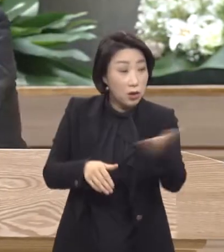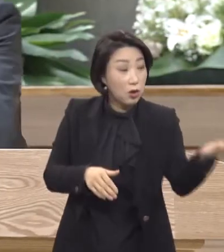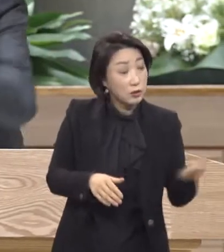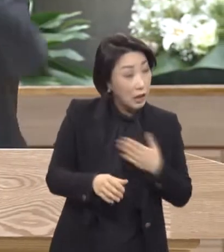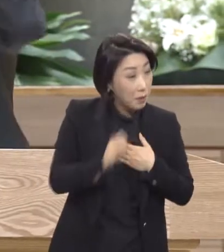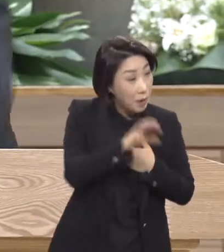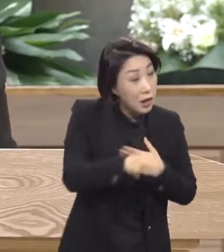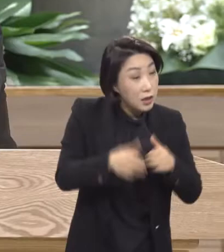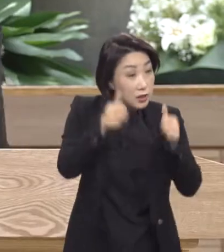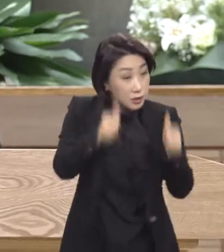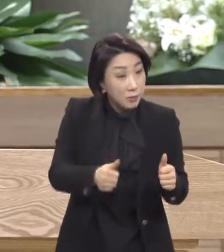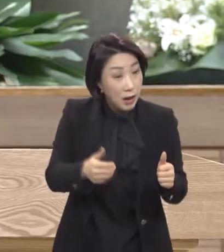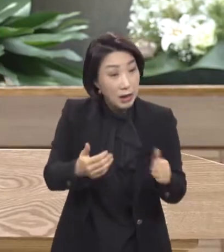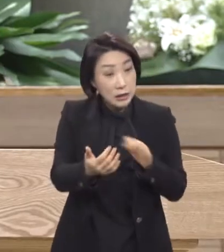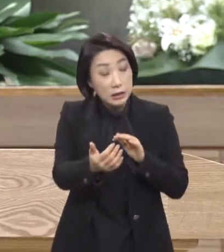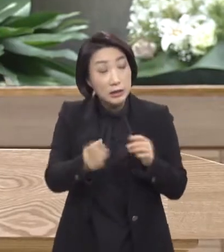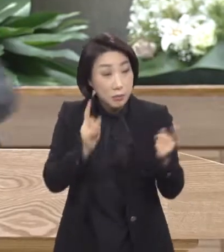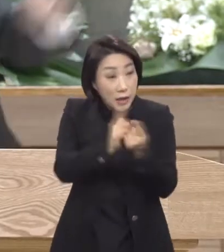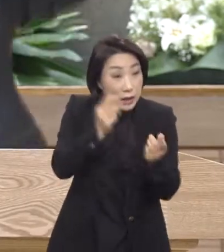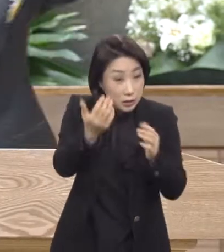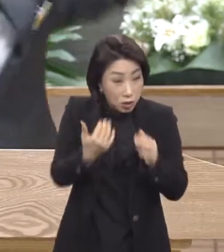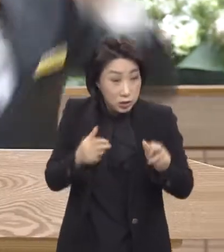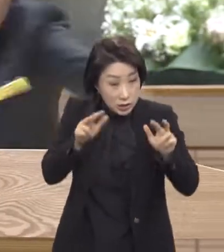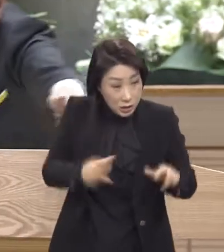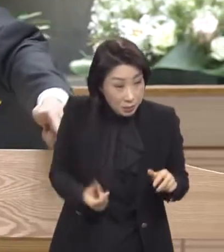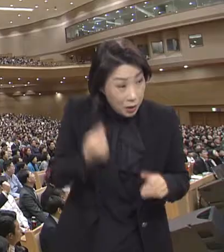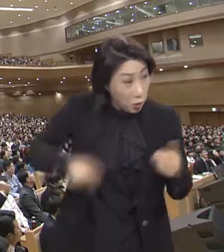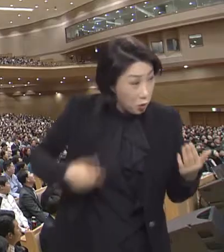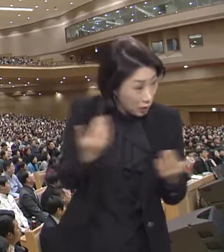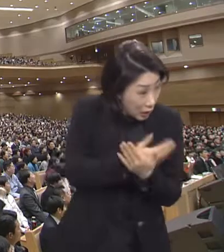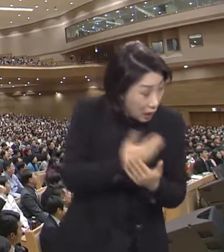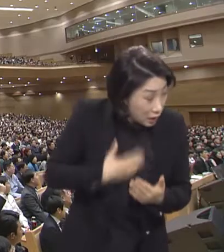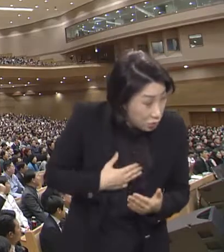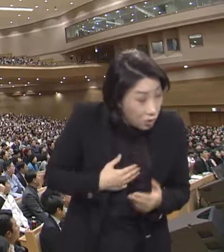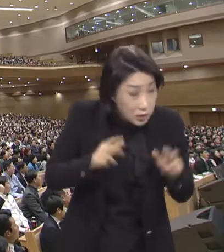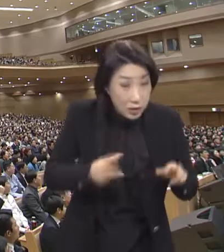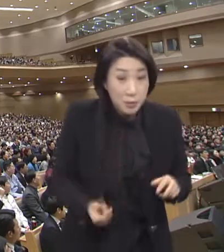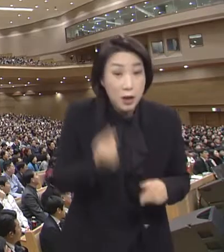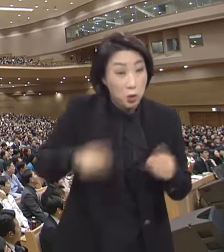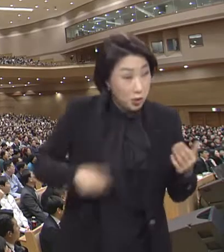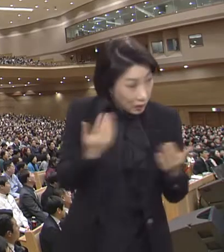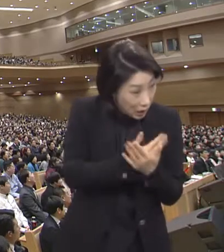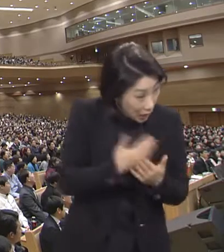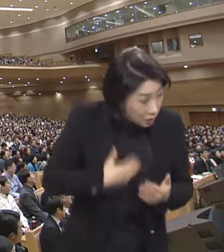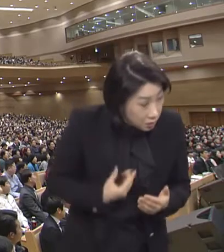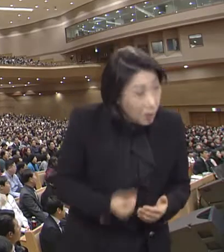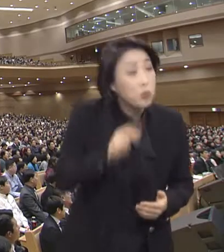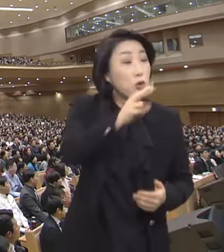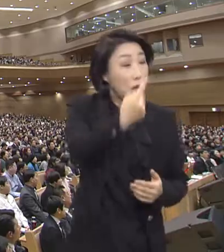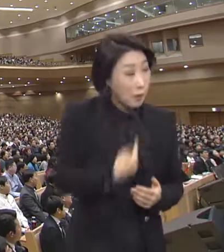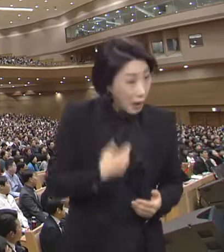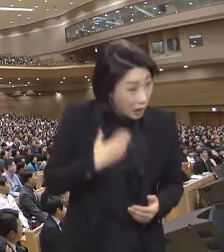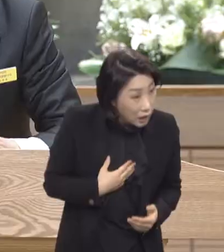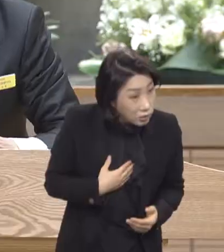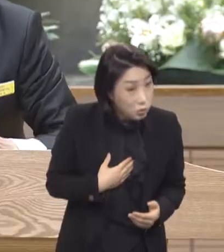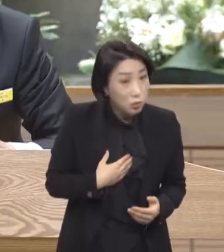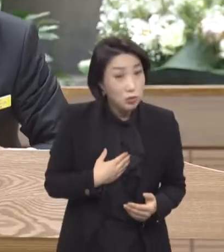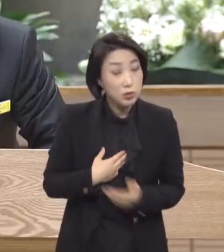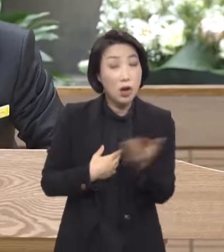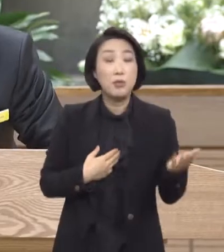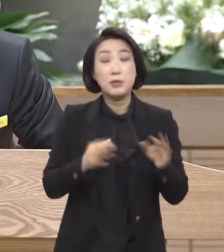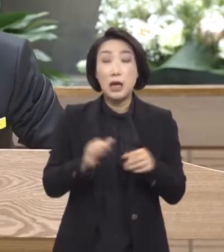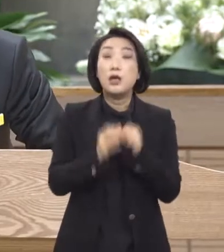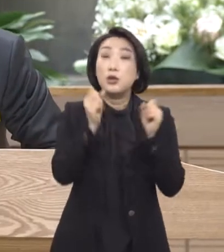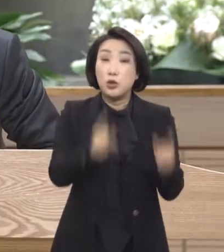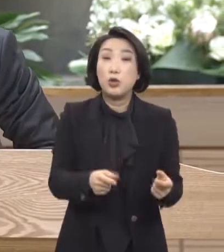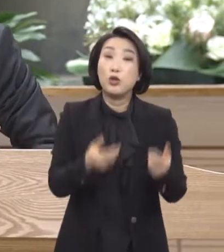말에 심판하기 전에 빨리 회개해. 빨리 회개해. 빨리 돌아와. 이